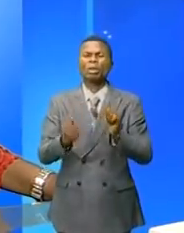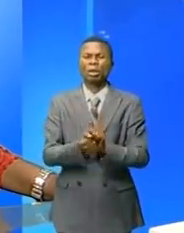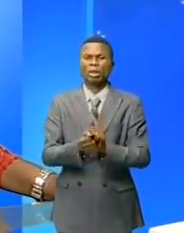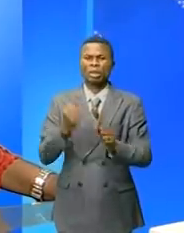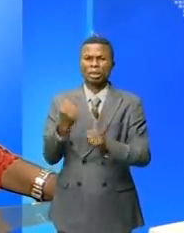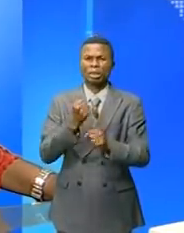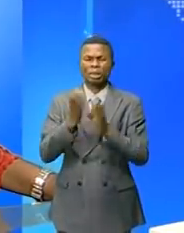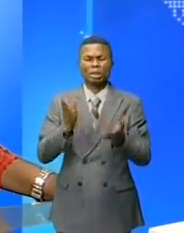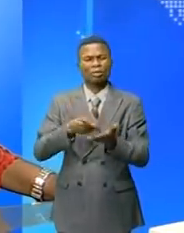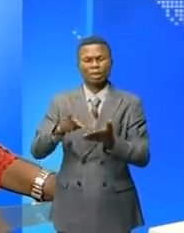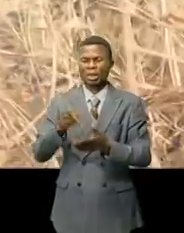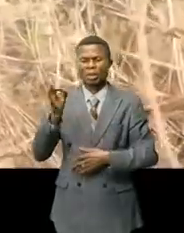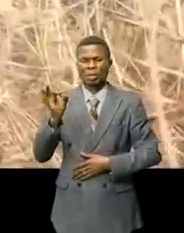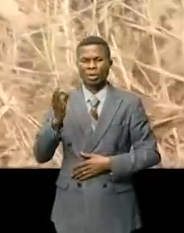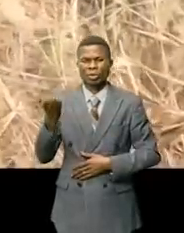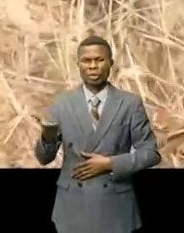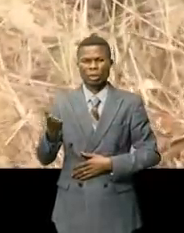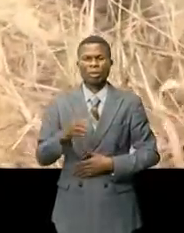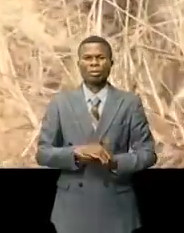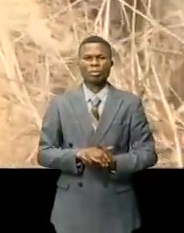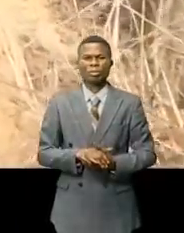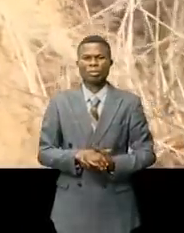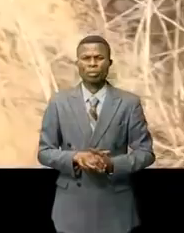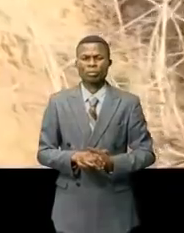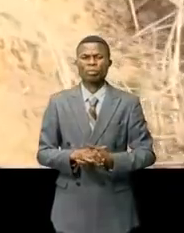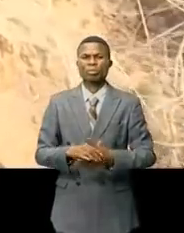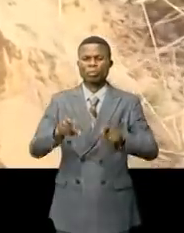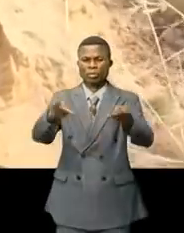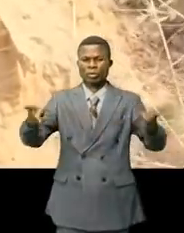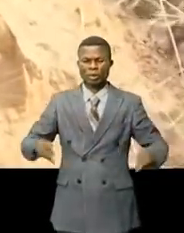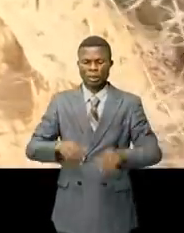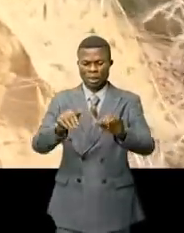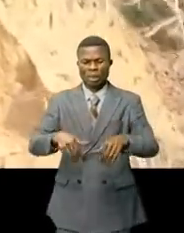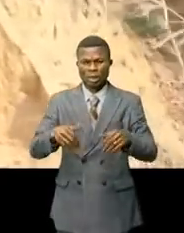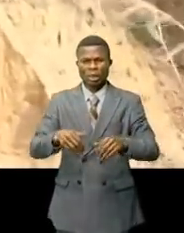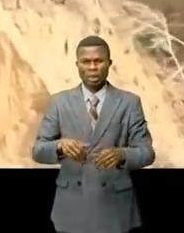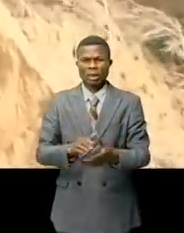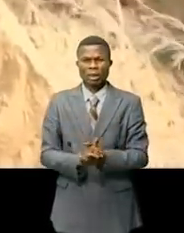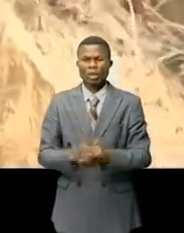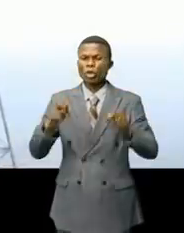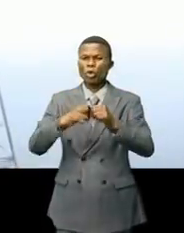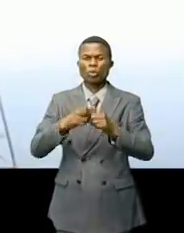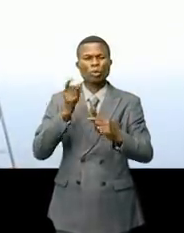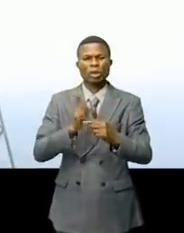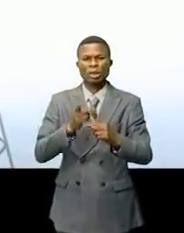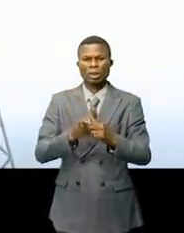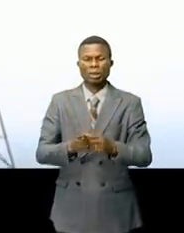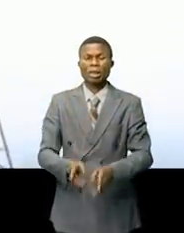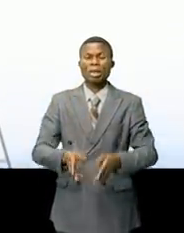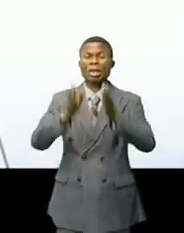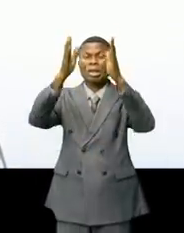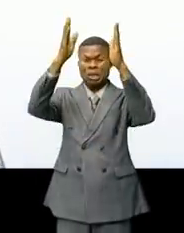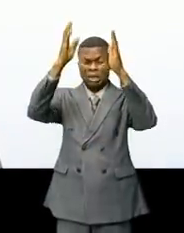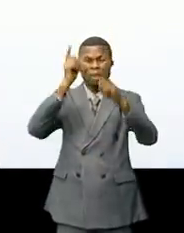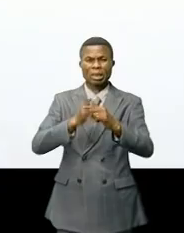travailleurs en grogne le parc agro-industriel debout quand alonso sous menace de la rupture d'électricité le pilote d'un craag la